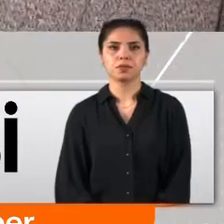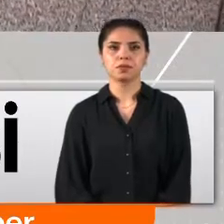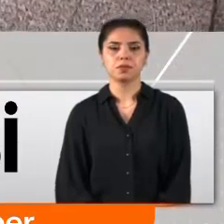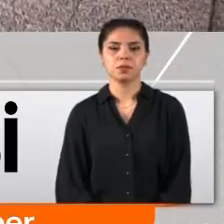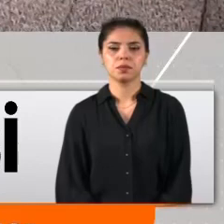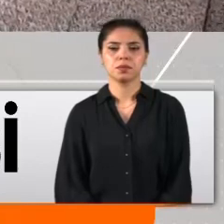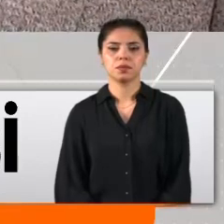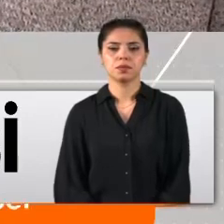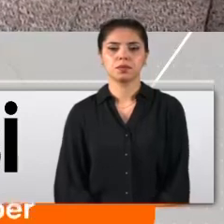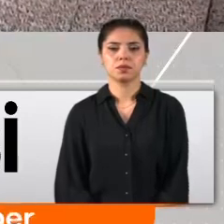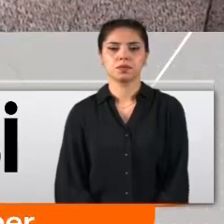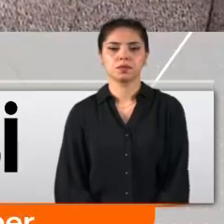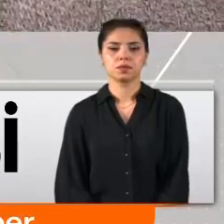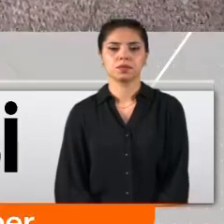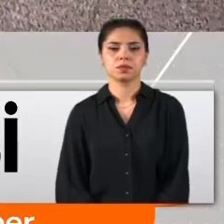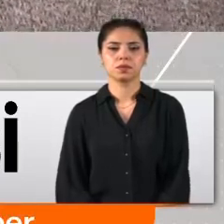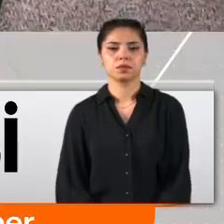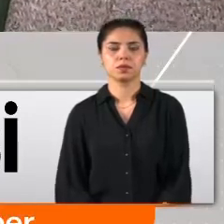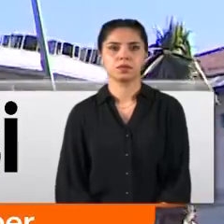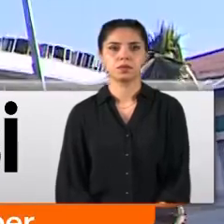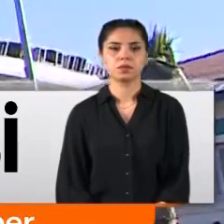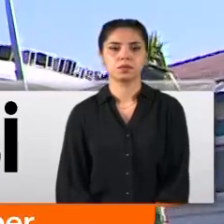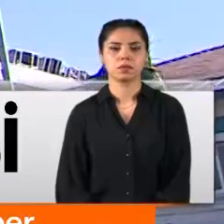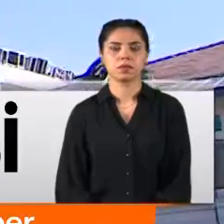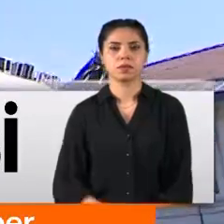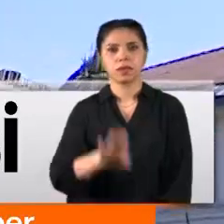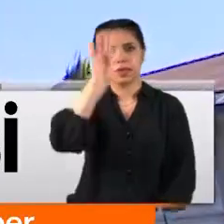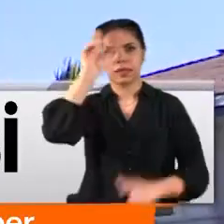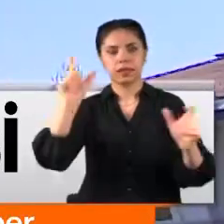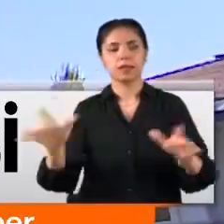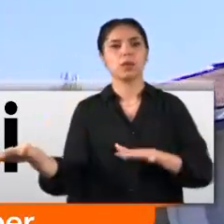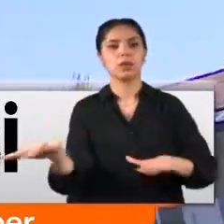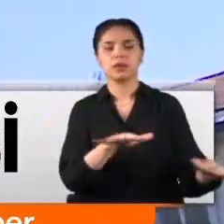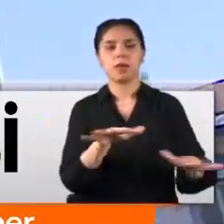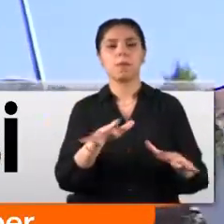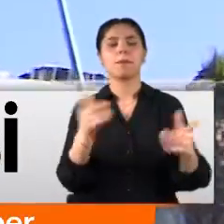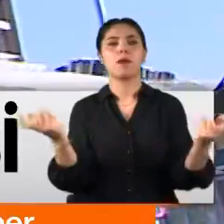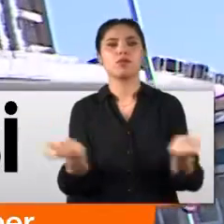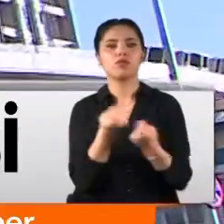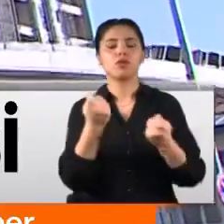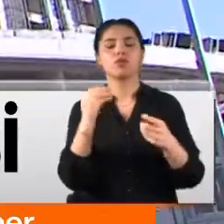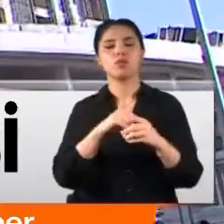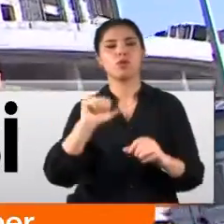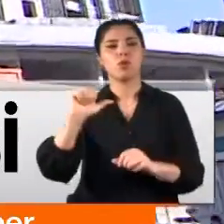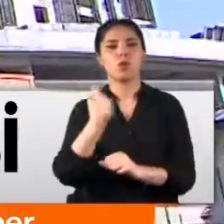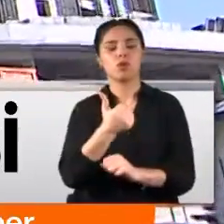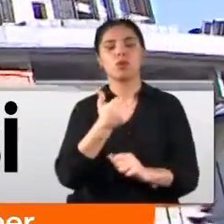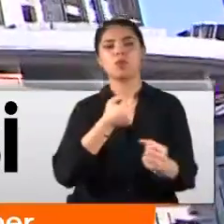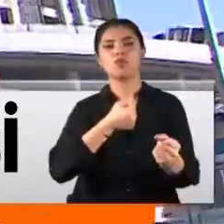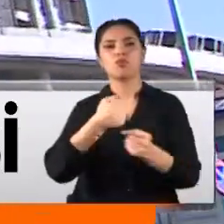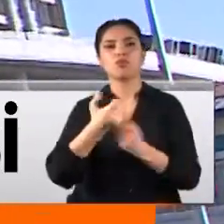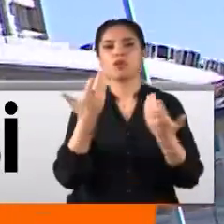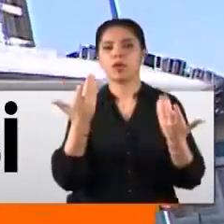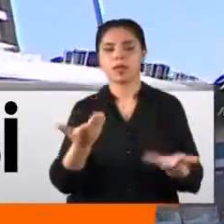tıkanıyordu. Yarısı bizden kampanyasıyla birlikte çözülmüş oldu. İstanbul'un deprem seferberliğinde en önemli mücadele alanlarından